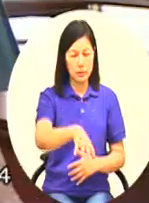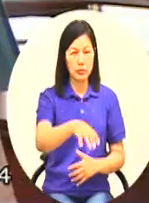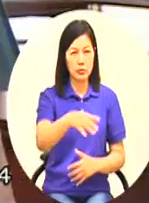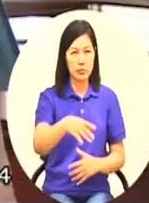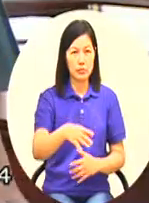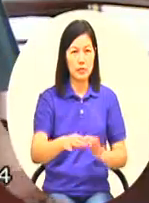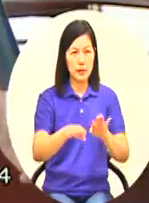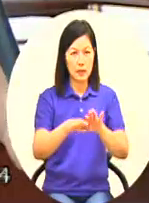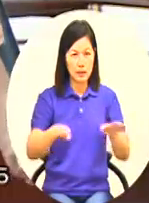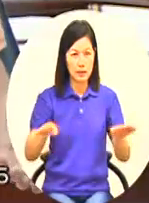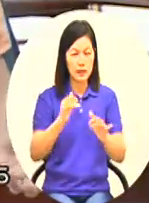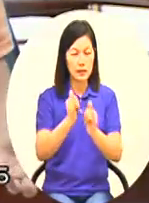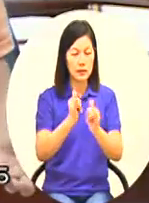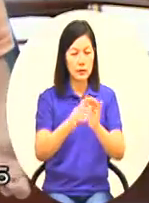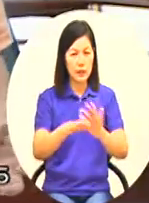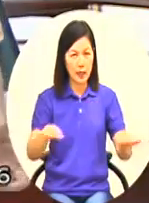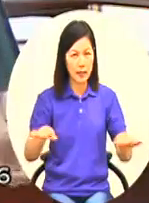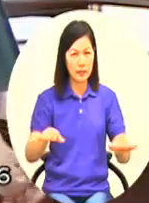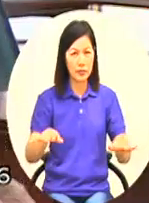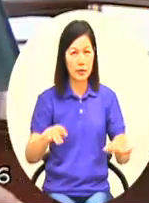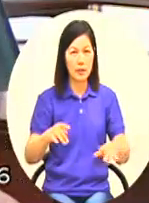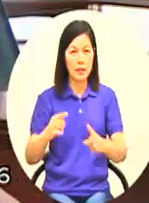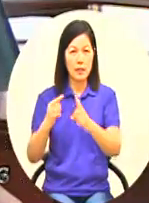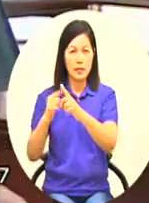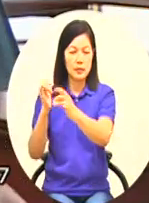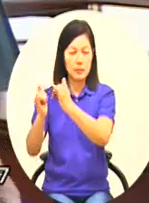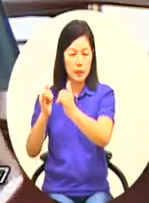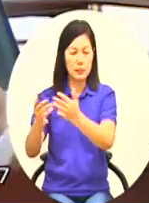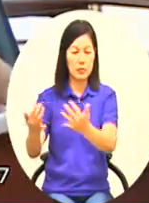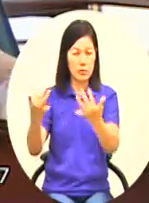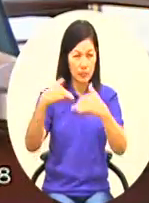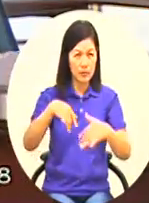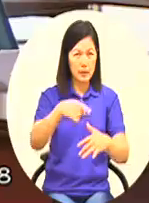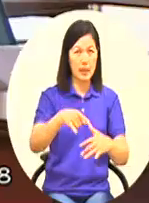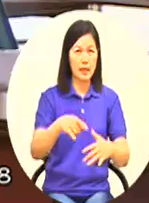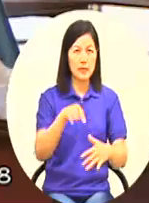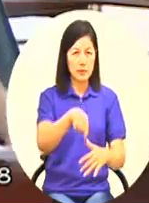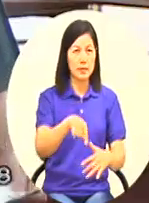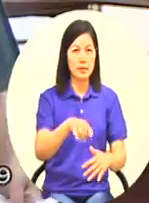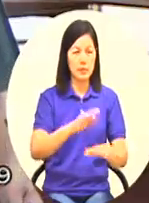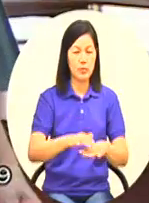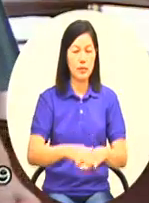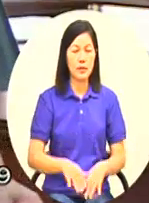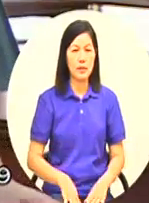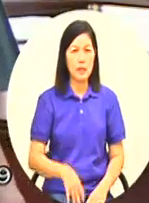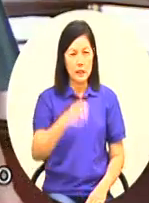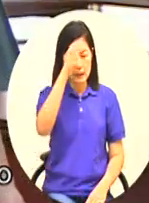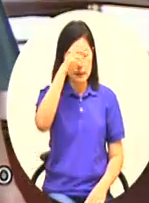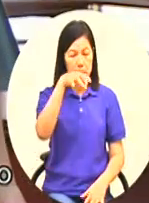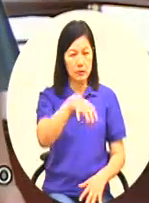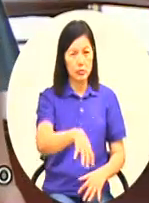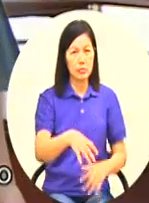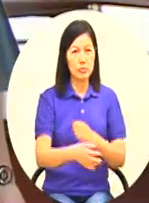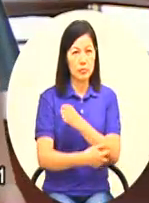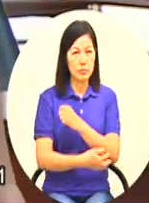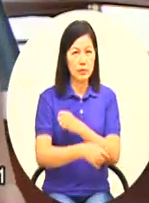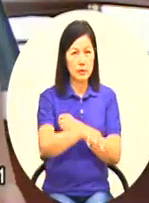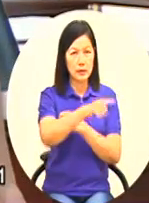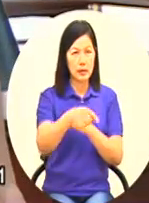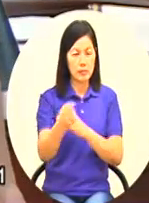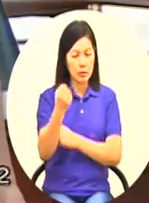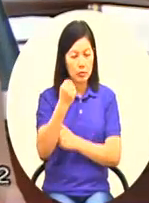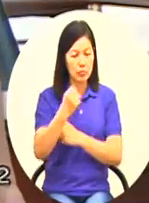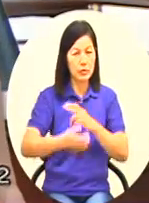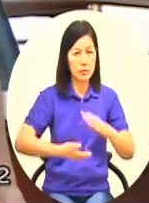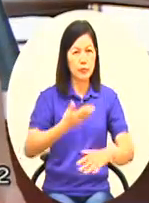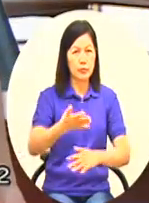来，免他居住，对不对？所以呢，我讲警察局对不对啊？因遮个同仁对不对吼？为着伫安尼拍拼对不对吼？讲较实嘞，这